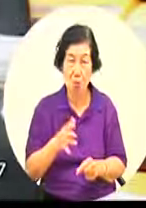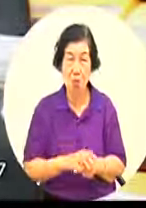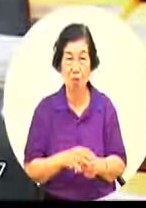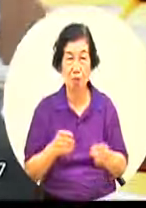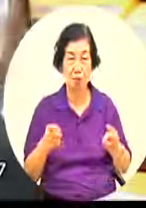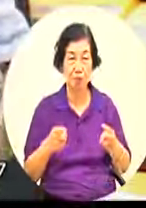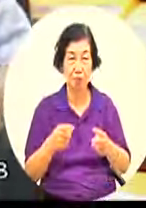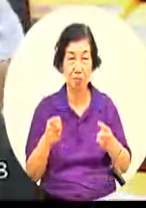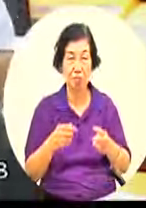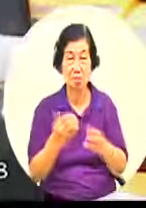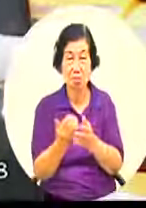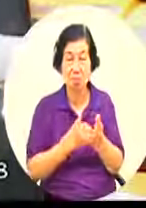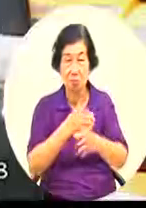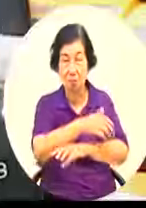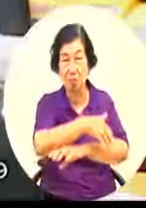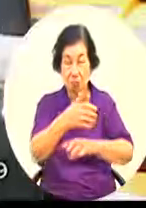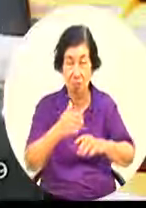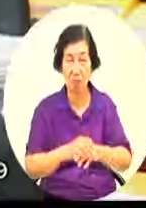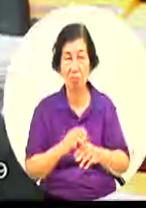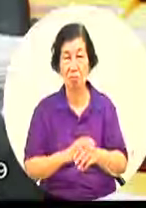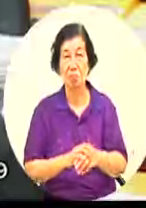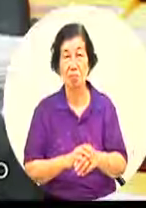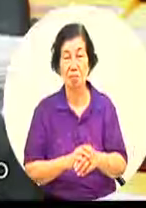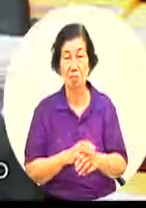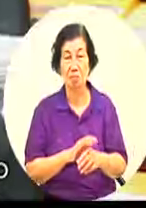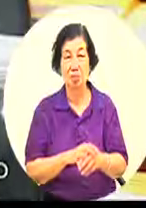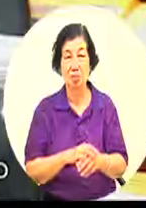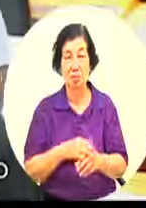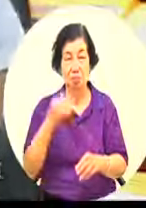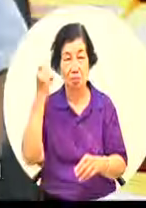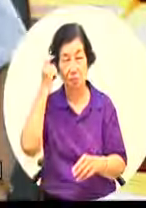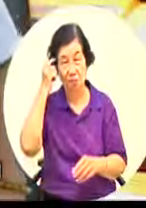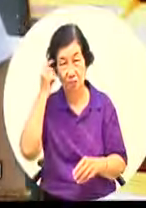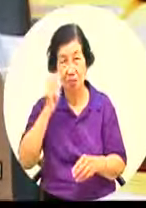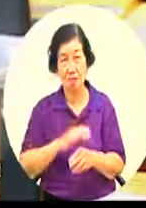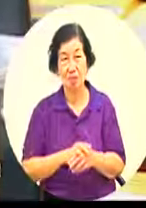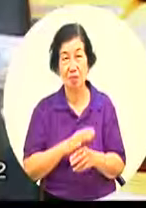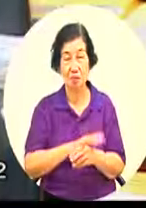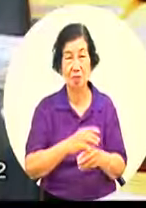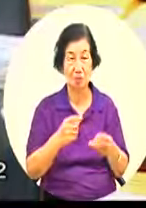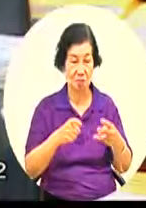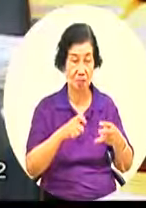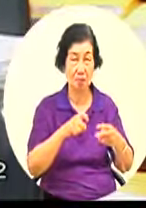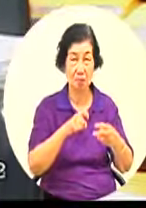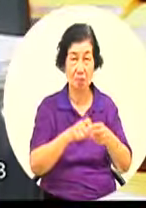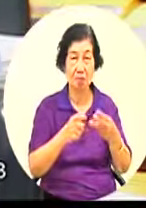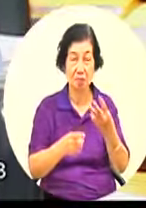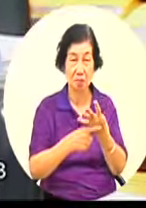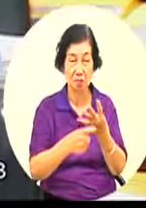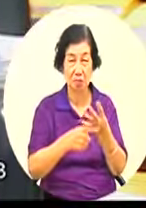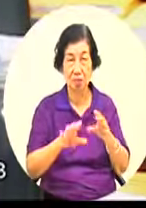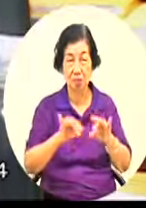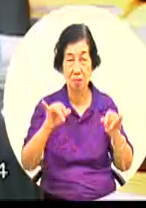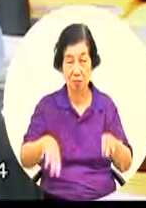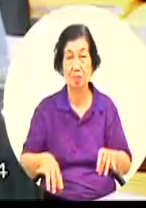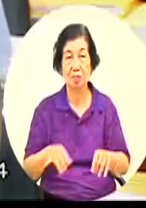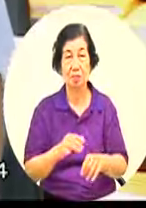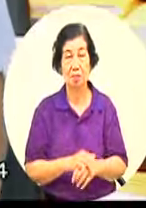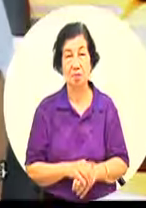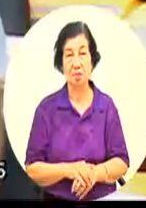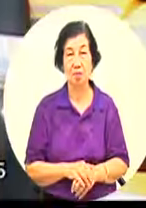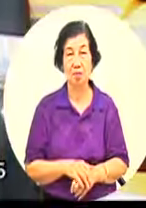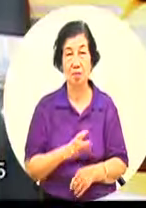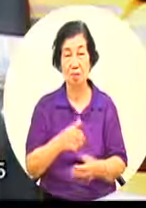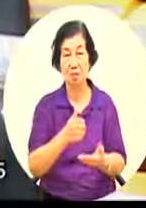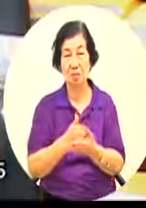在他脑海里面，那他的脑海里面是不是他只是觉得那个就是工业，很工业的地方？呵，那局长你请你